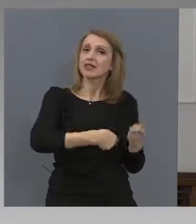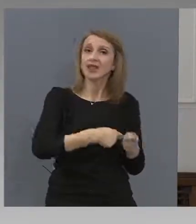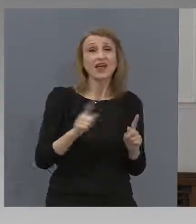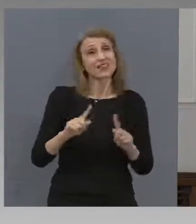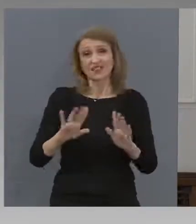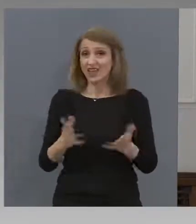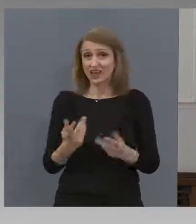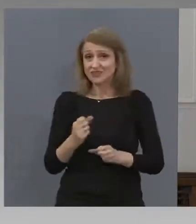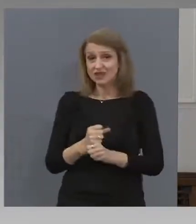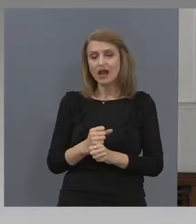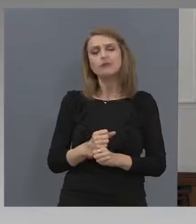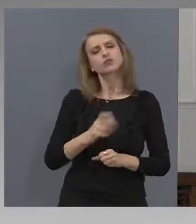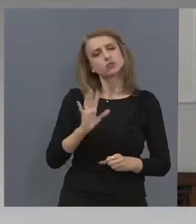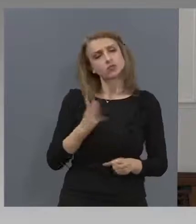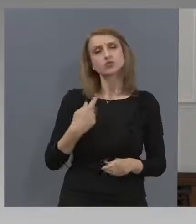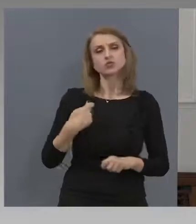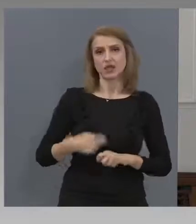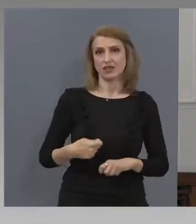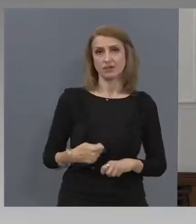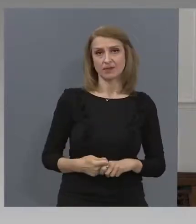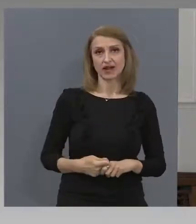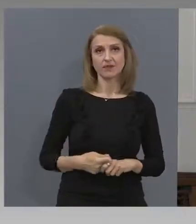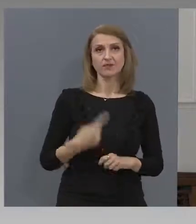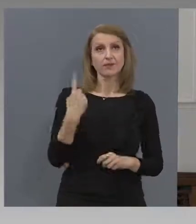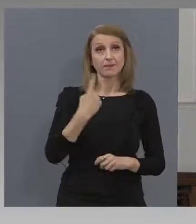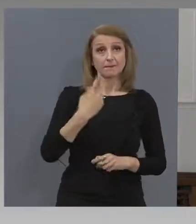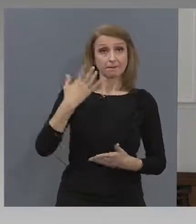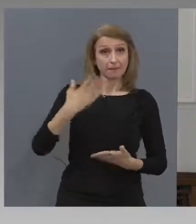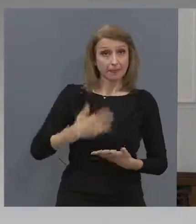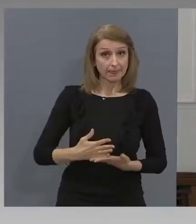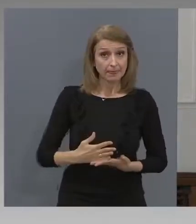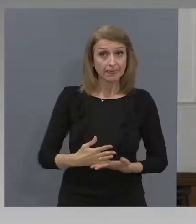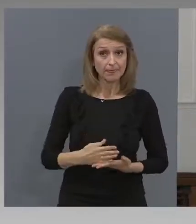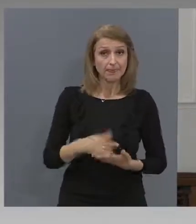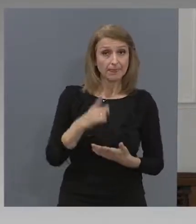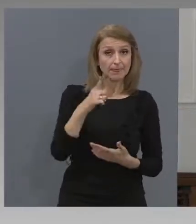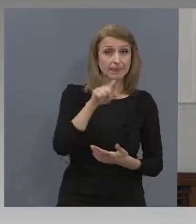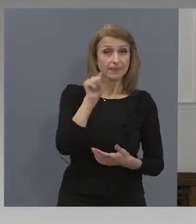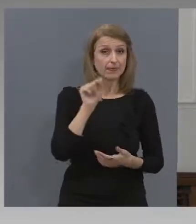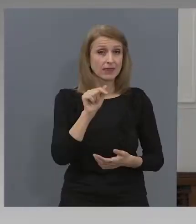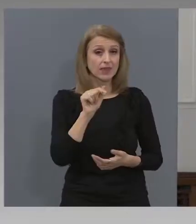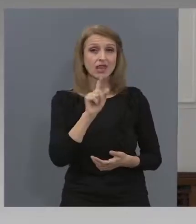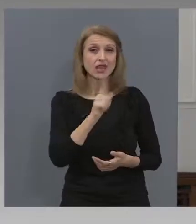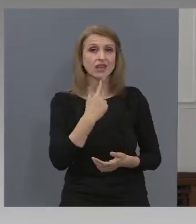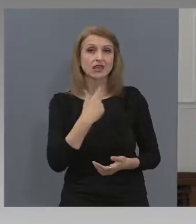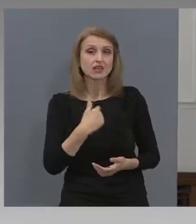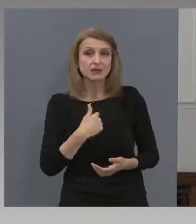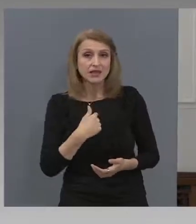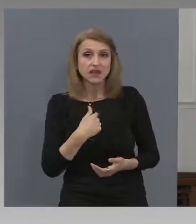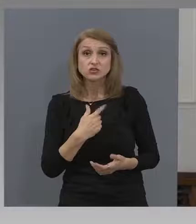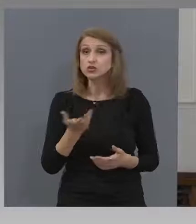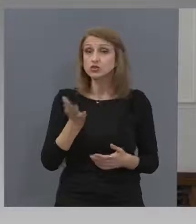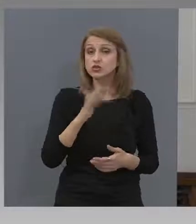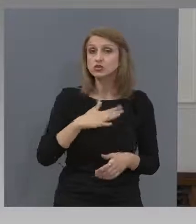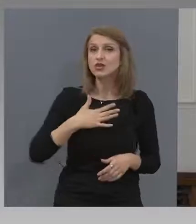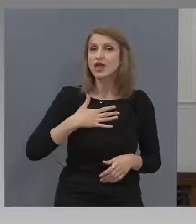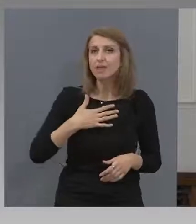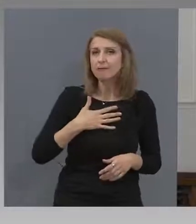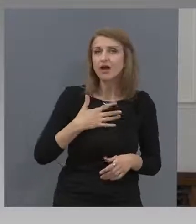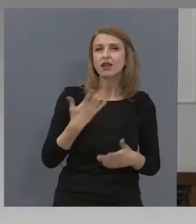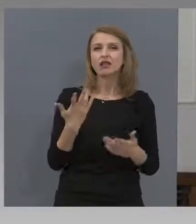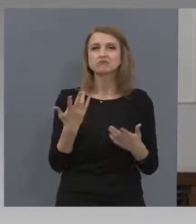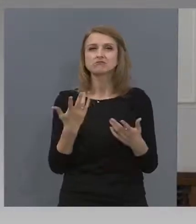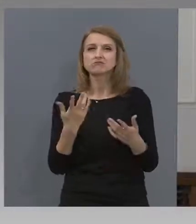си я причиним с удоволствие. Последно, само ако може, Ивелина Николова, да ни кажете, ще има ли спекули